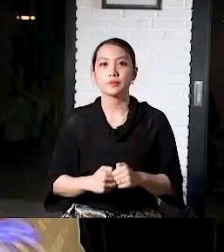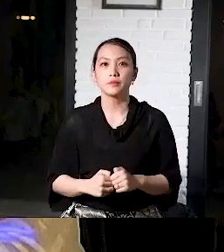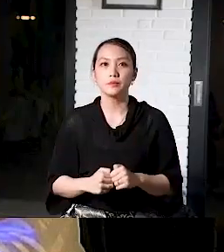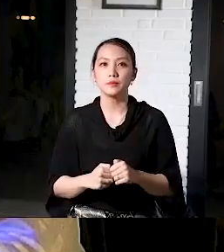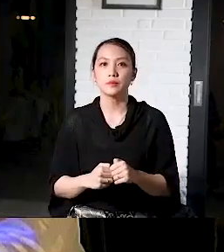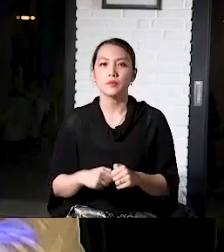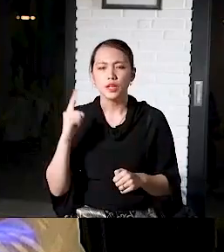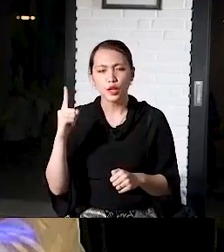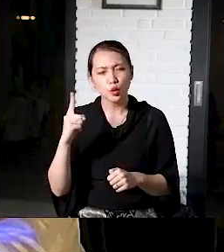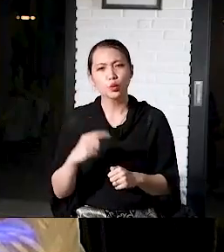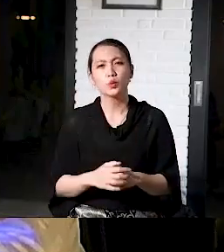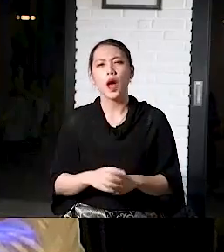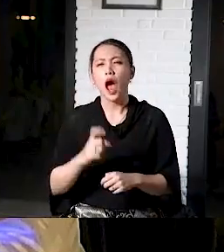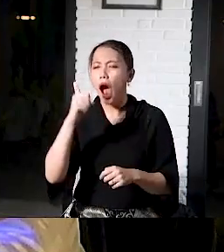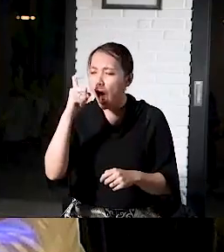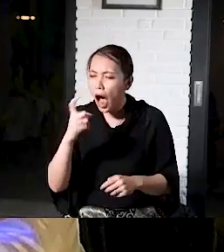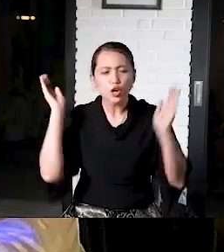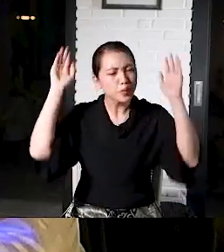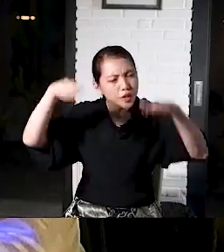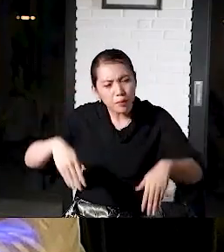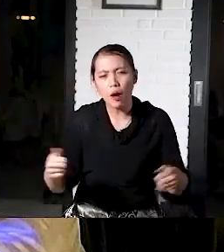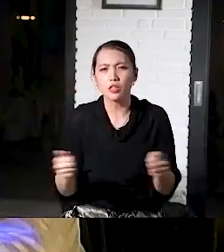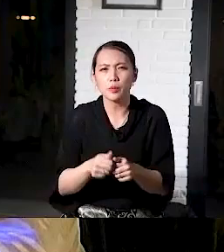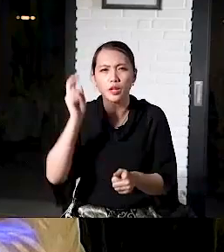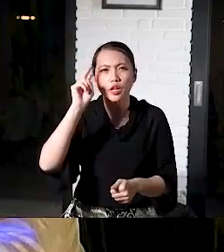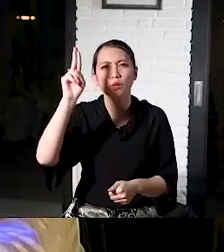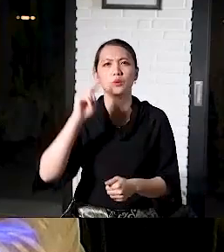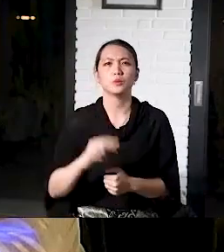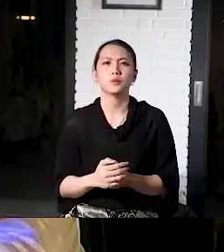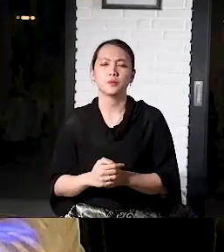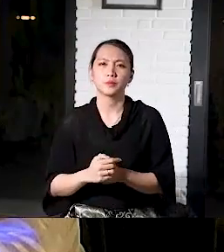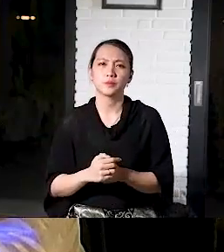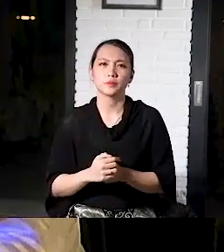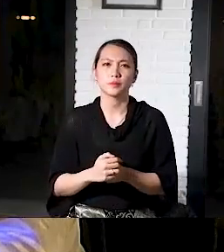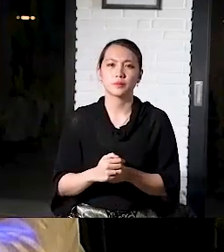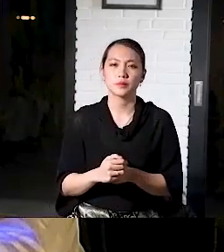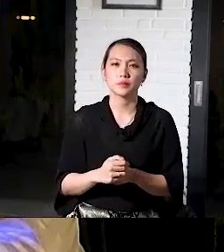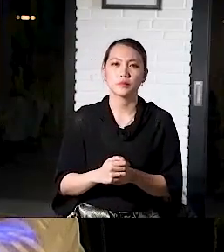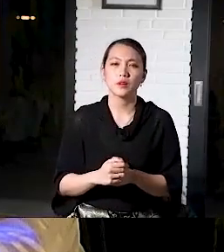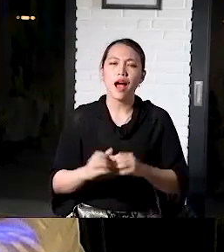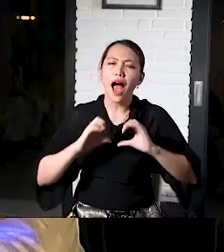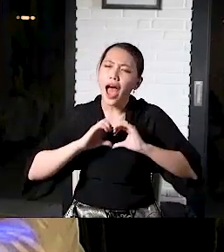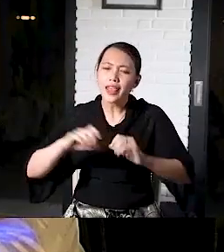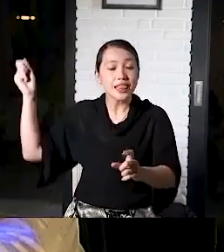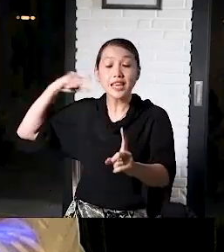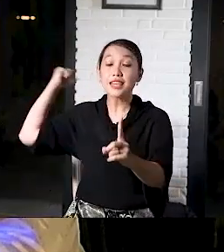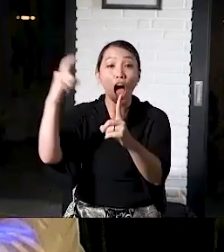yang menyembah. Saya rindunya kita bersama-sama belajar dari Daud, seorang penyembah. Hatinya bisa